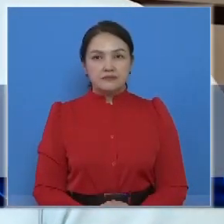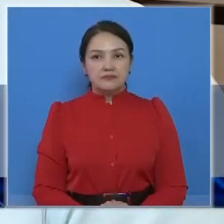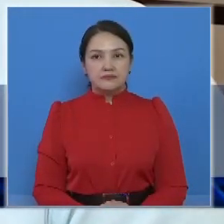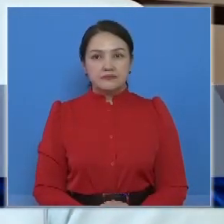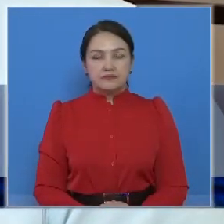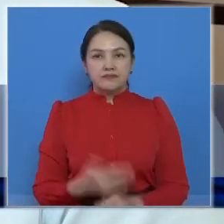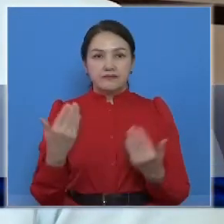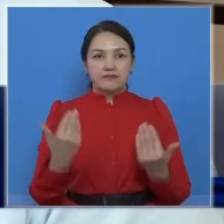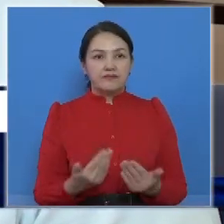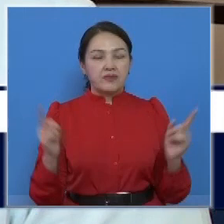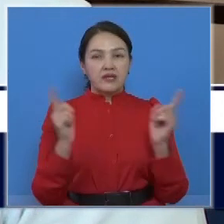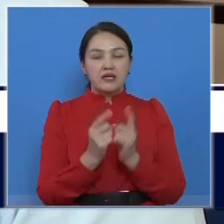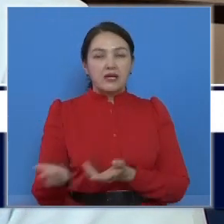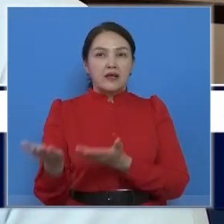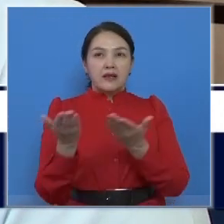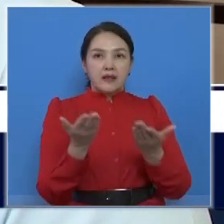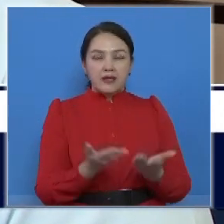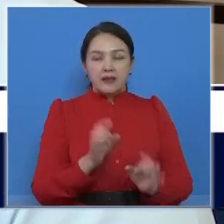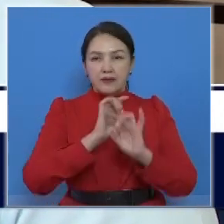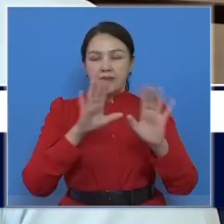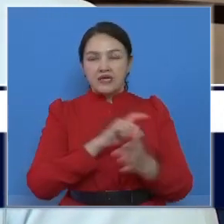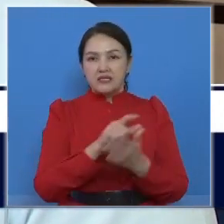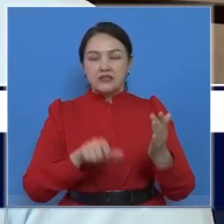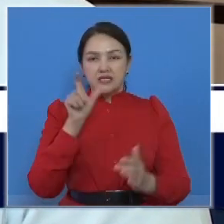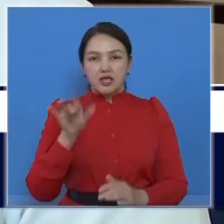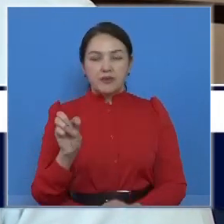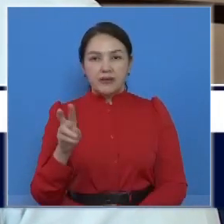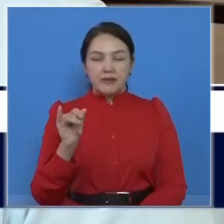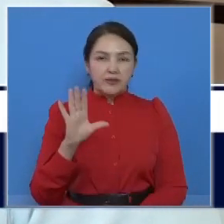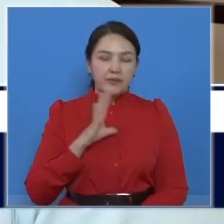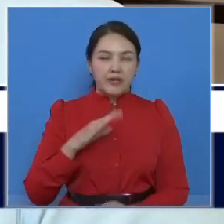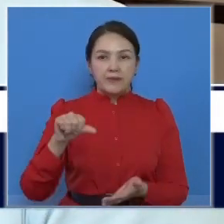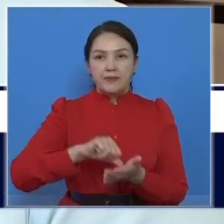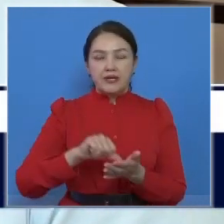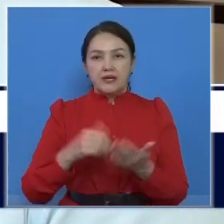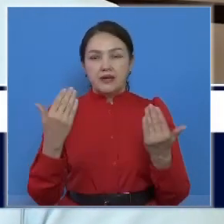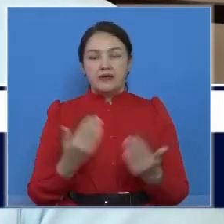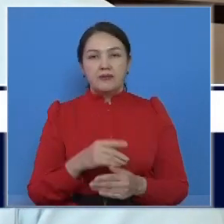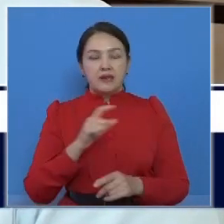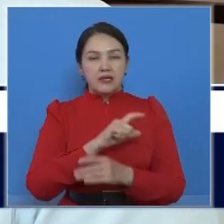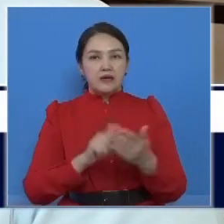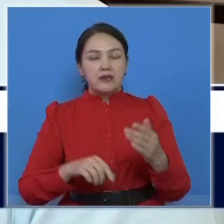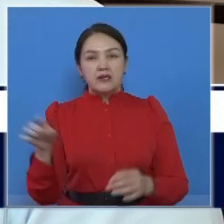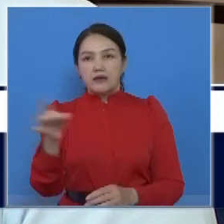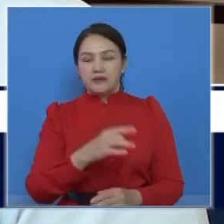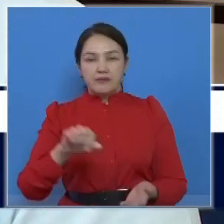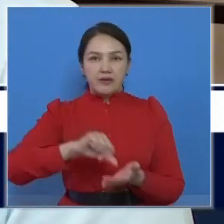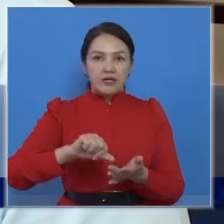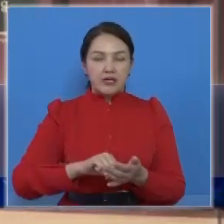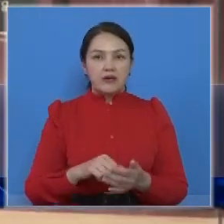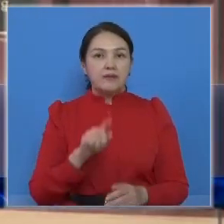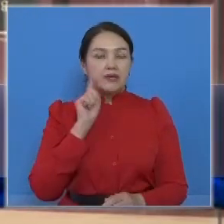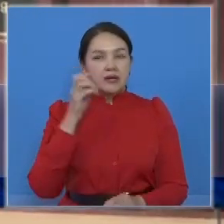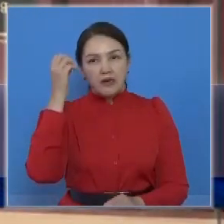на сегодняшнюю встречу мы пригласили именитого который участвует престижных Республики а также